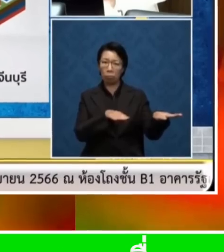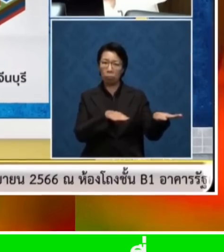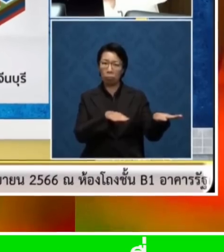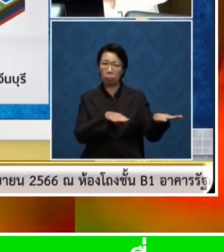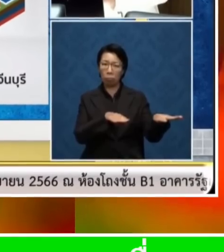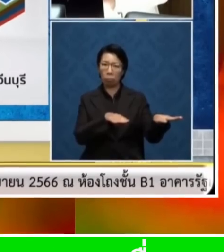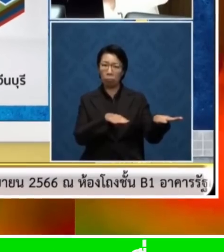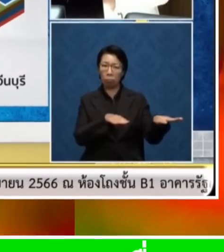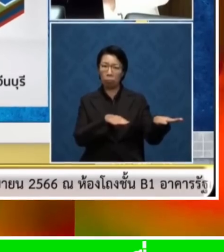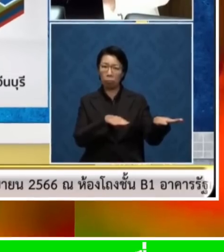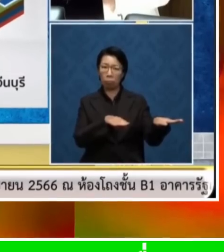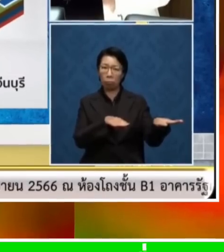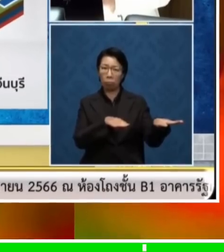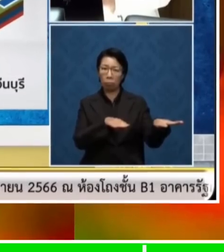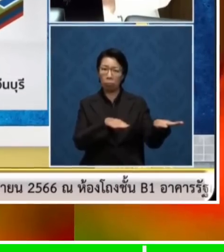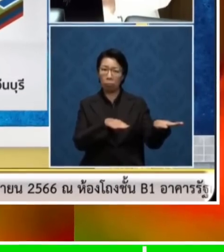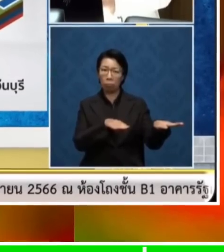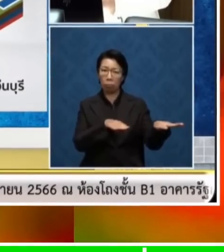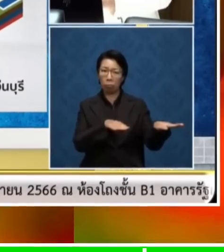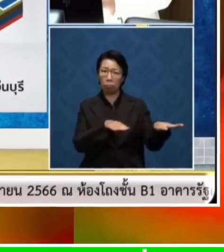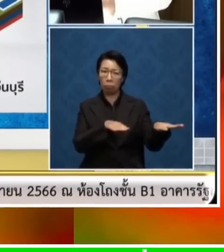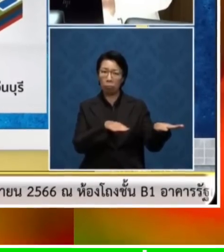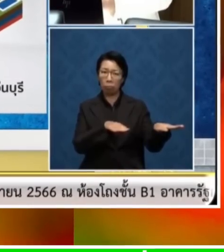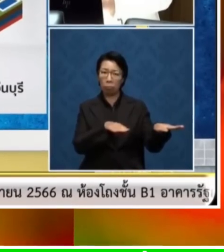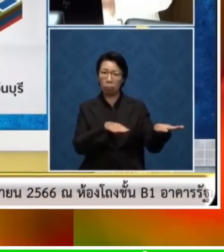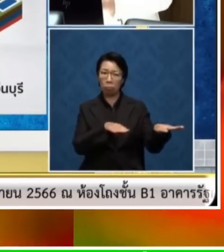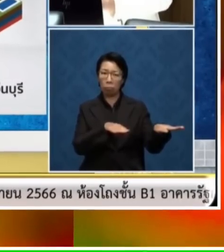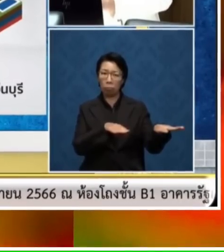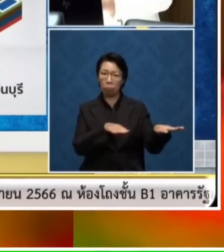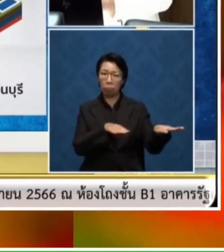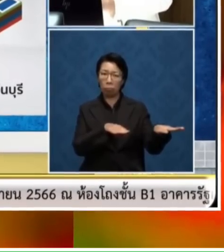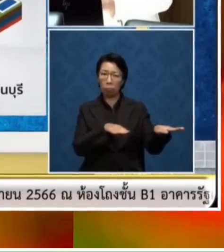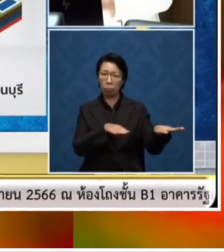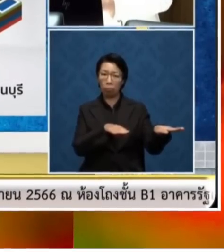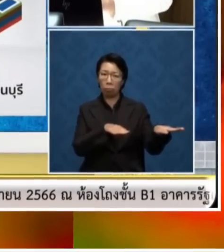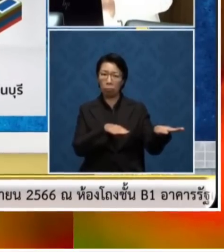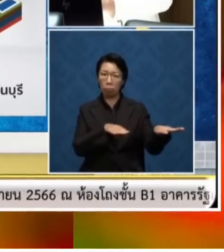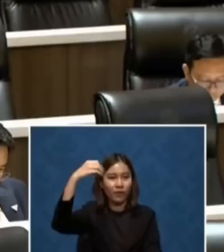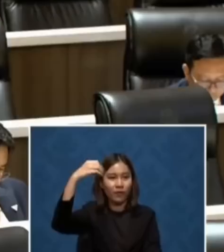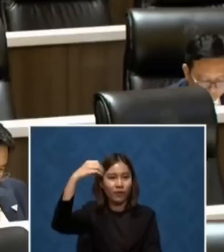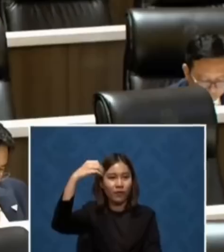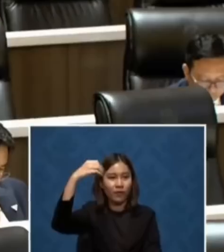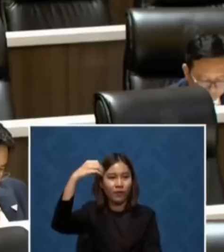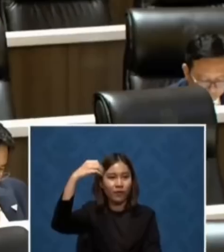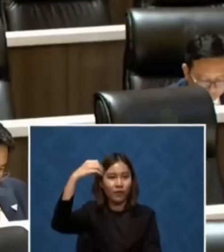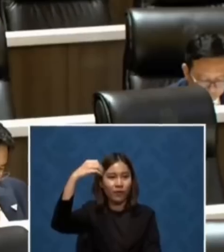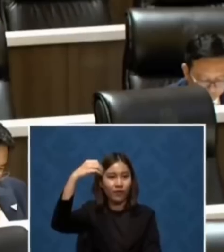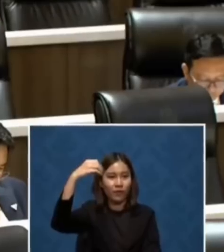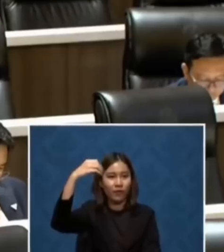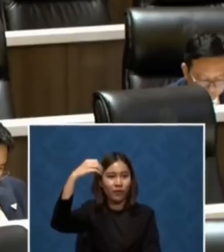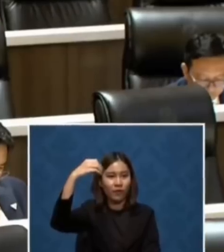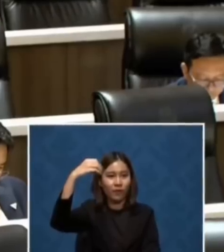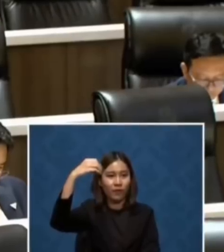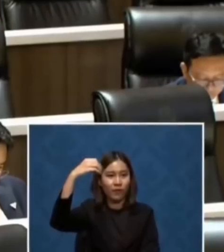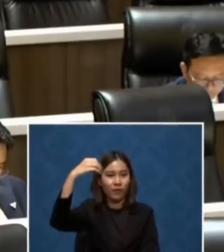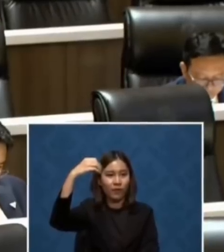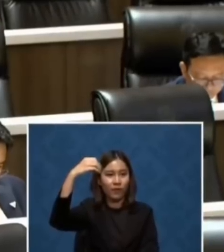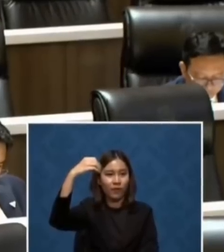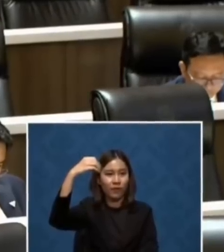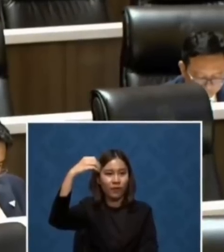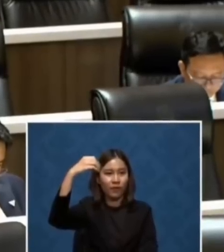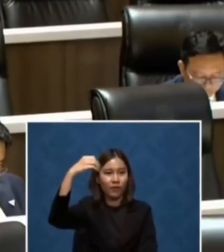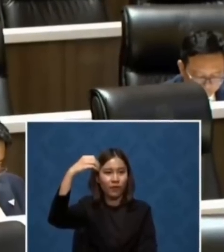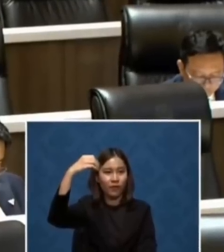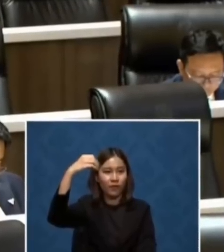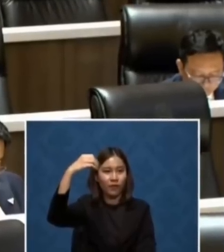แล้วต้องเดือดตามเพราะรู้ว่าถูกเอารัดเอาเปรียบจากนายทุนพลังงานหนักขนาดไหนโดยคณะกรรม